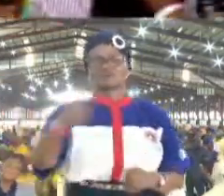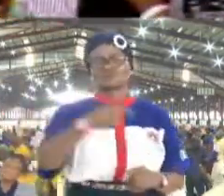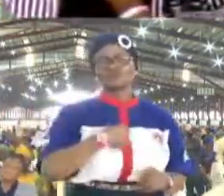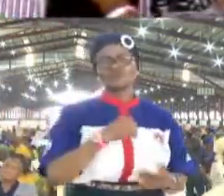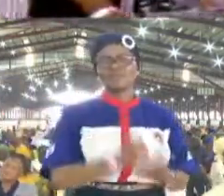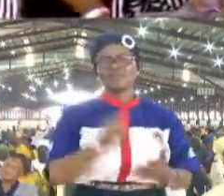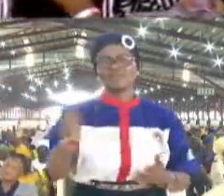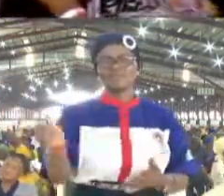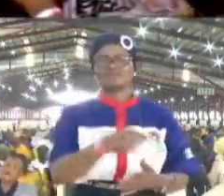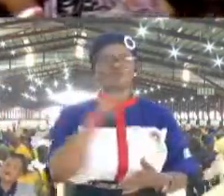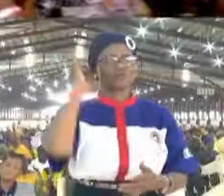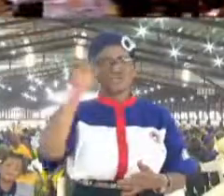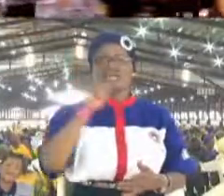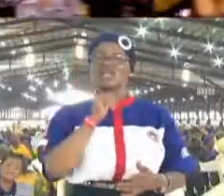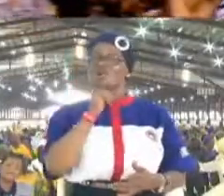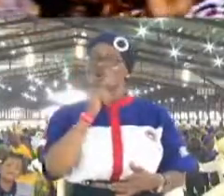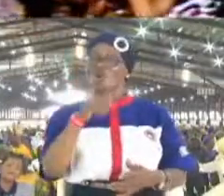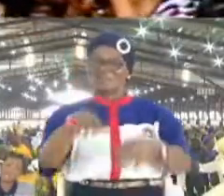Ẹ ò ní fojú sọkún ọmọ.